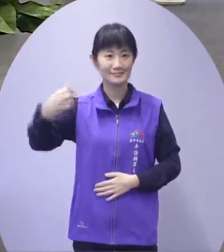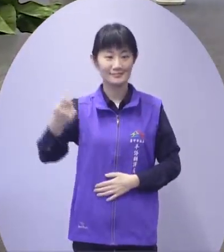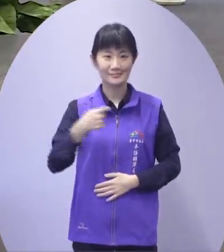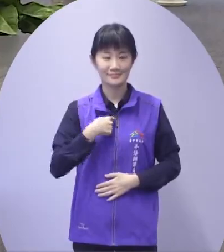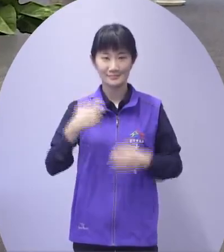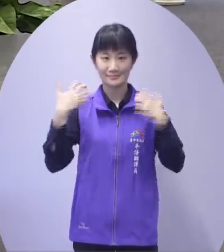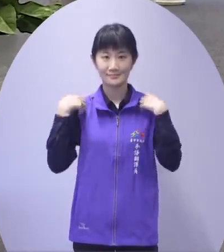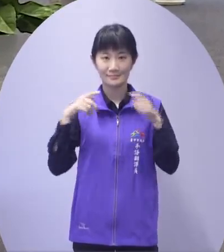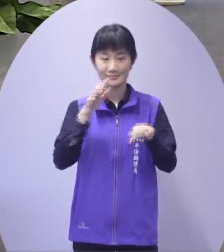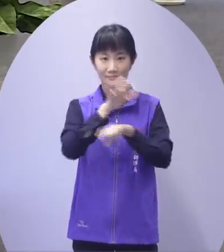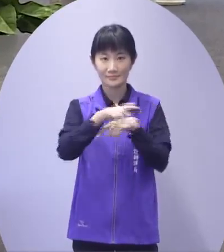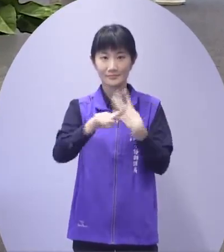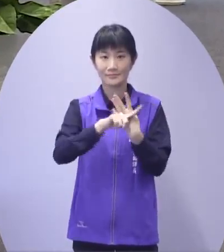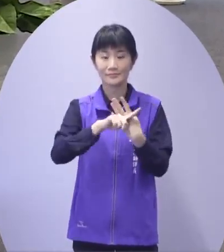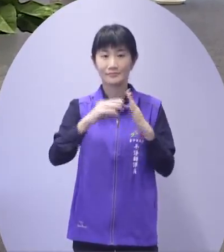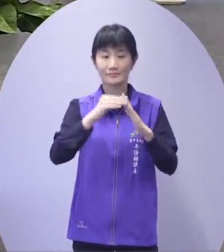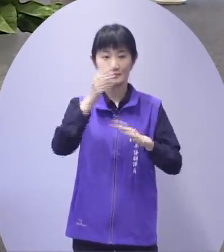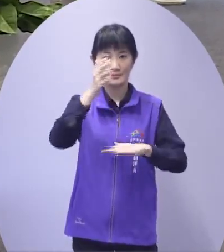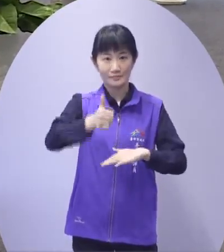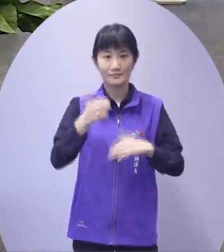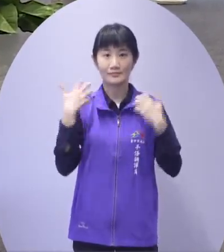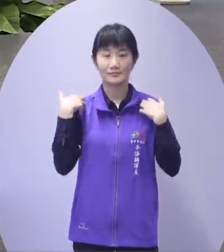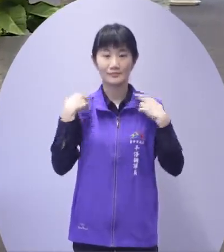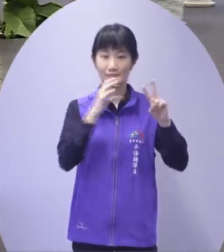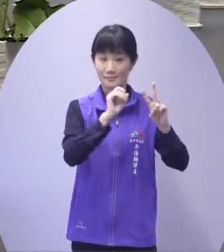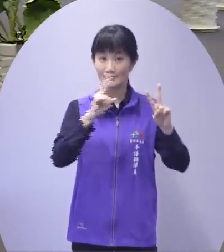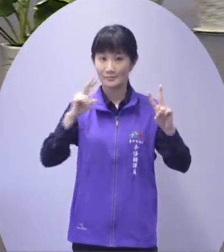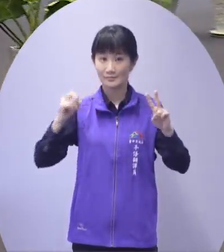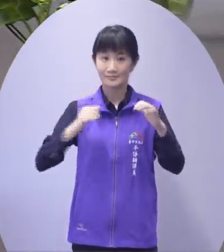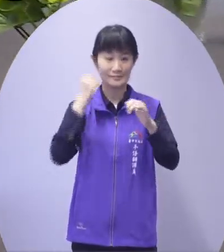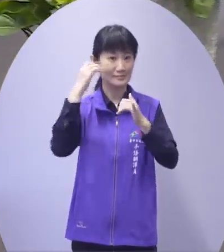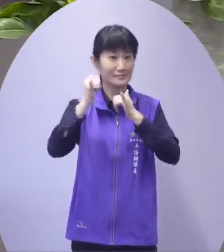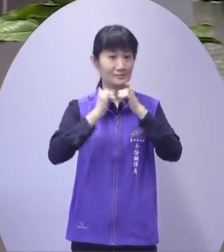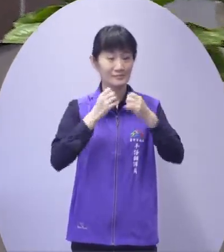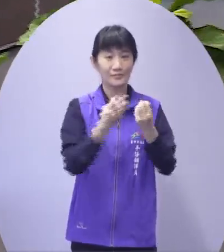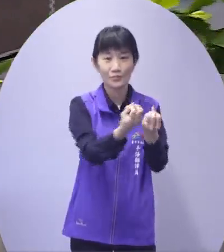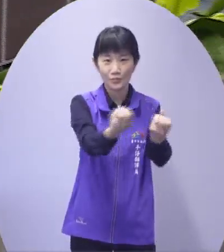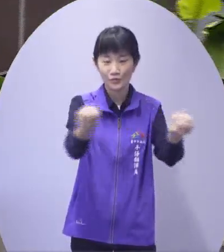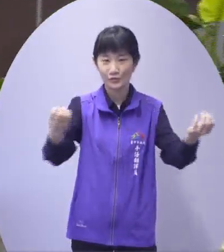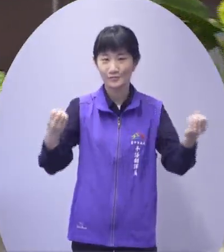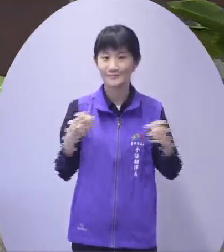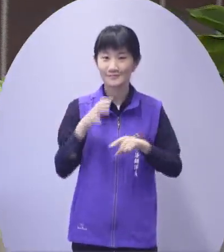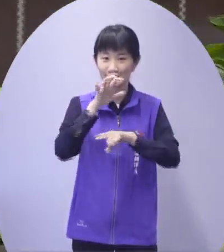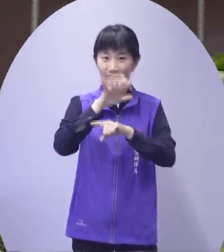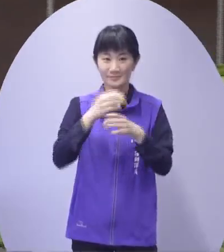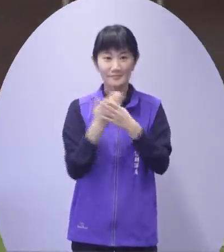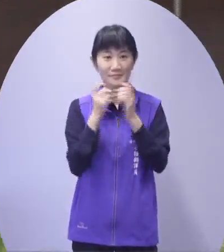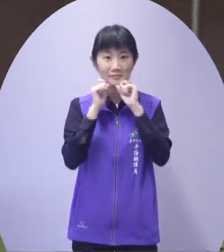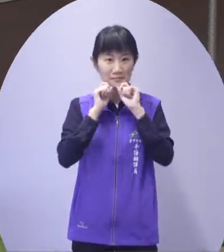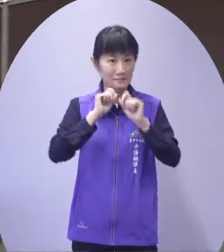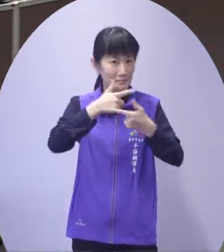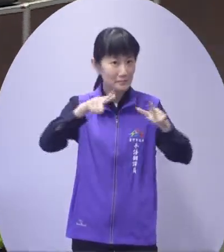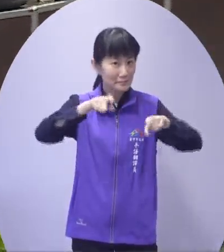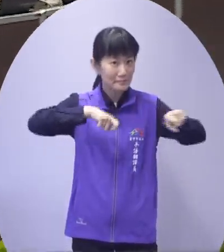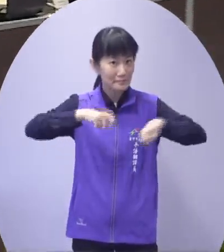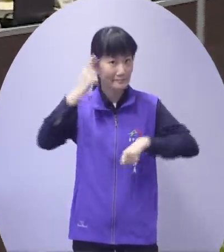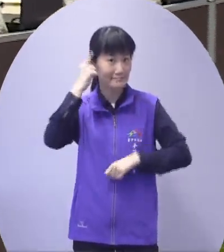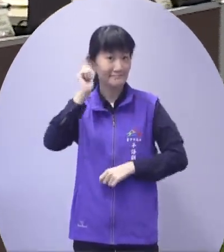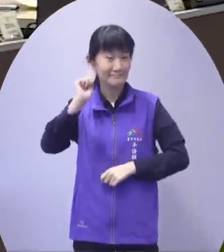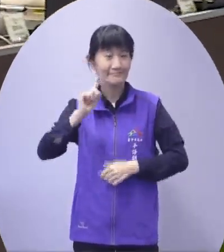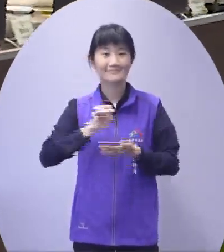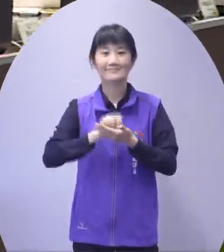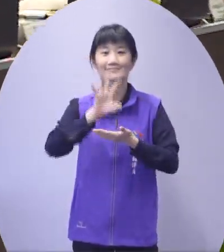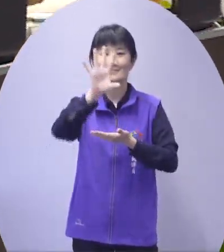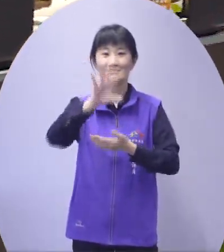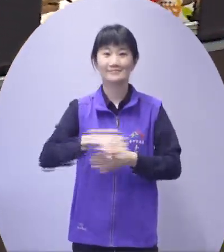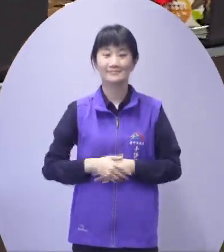由农业局来报告2020新社花海季农特产品行销的规划。那